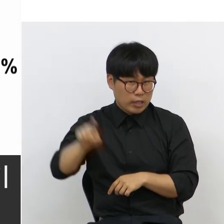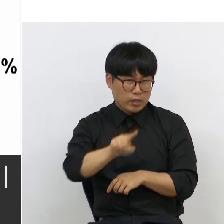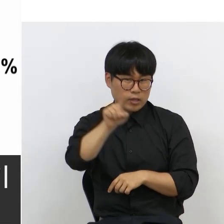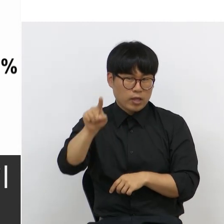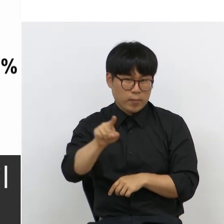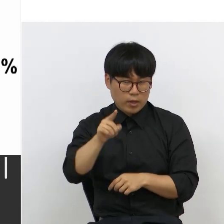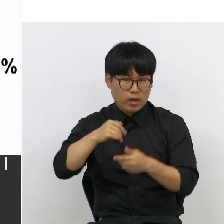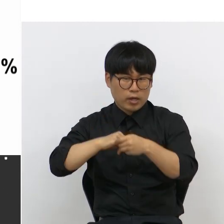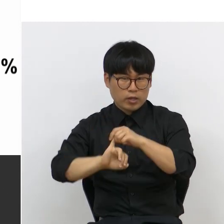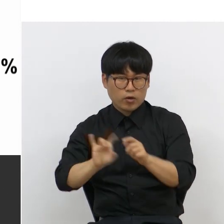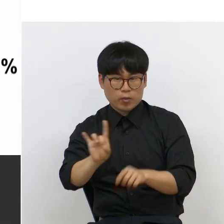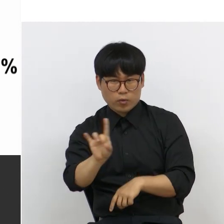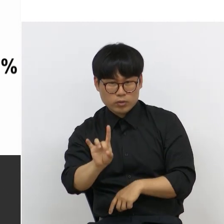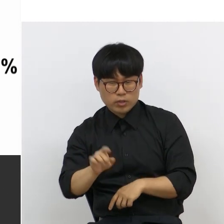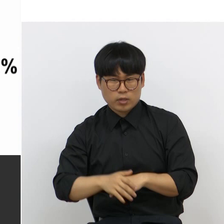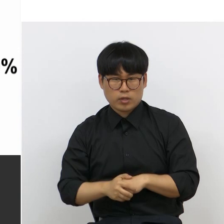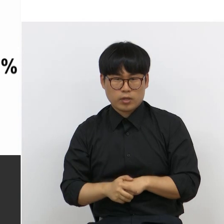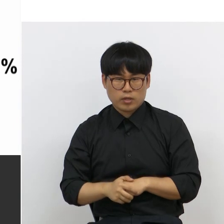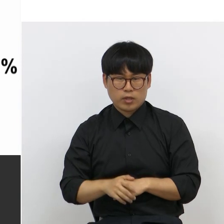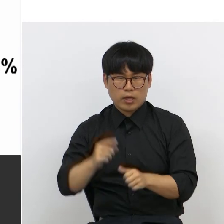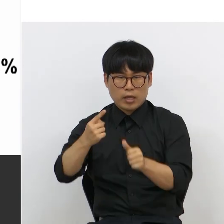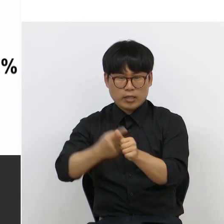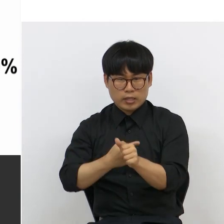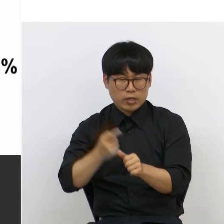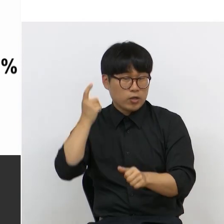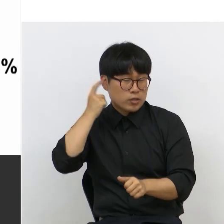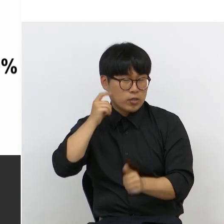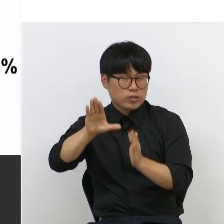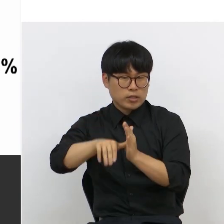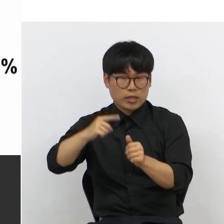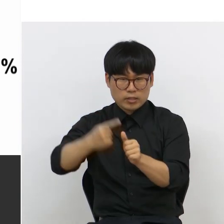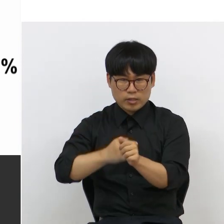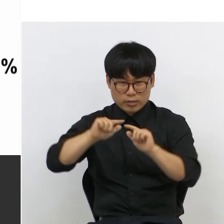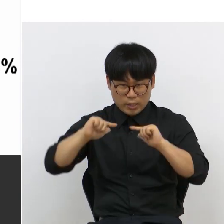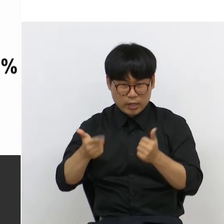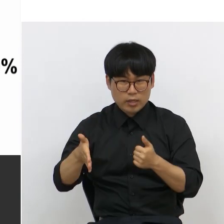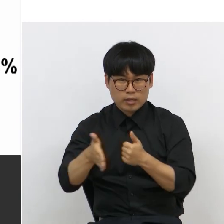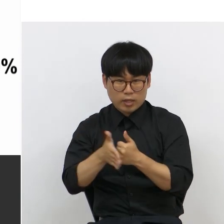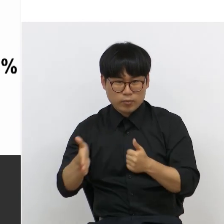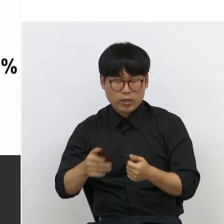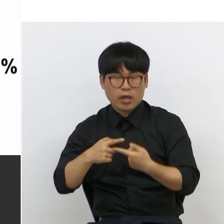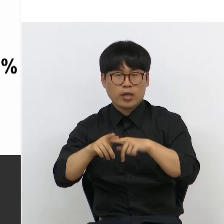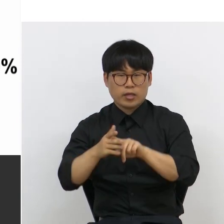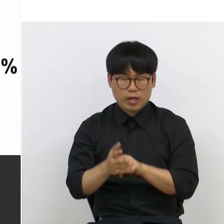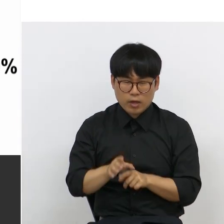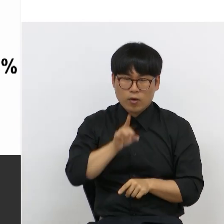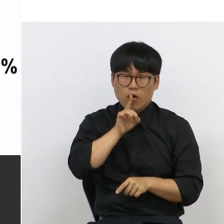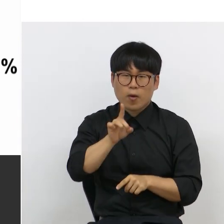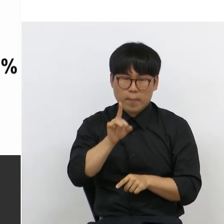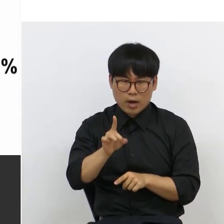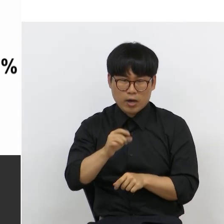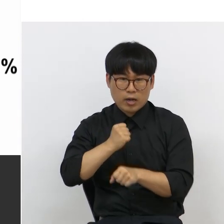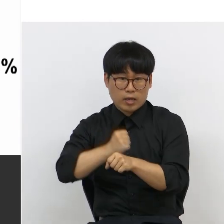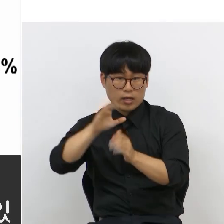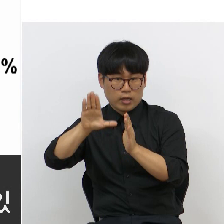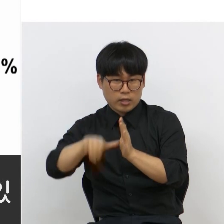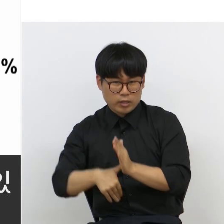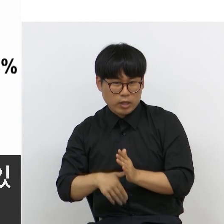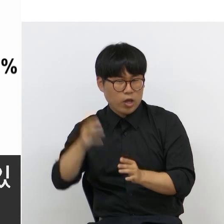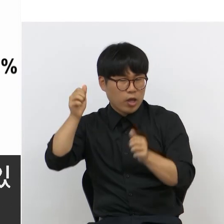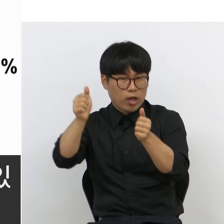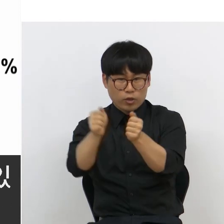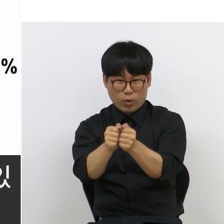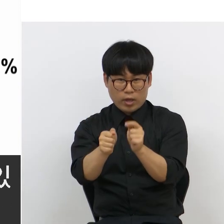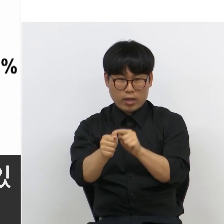자체가 내추럴한 자연스러운 소리가 아니기 때문에 그 소리를 이해하고 말로 추출하는 데 있어서의 뇌의 기능이 상당히 중요하기